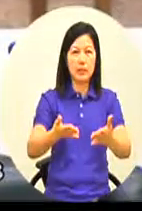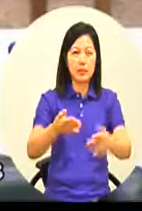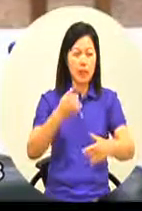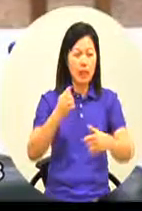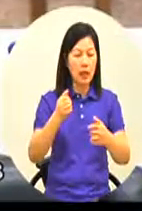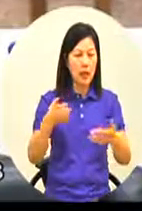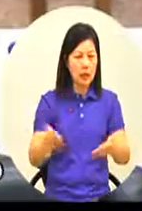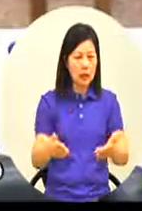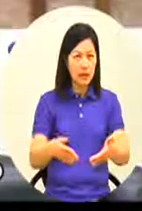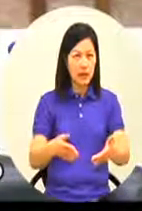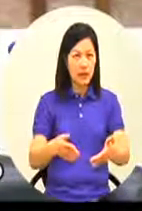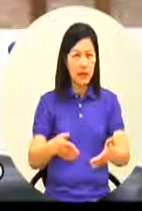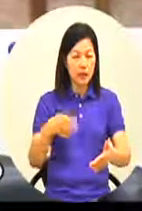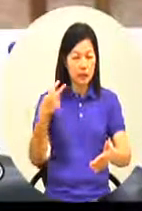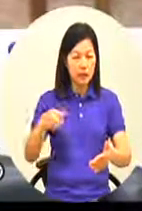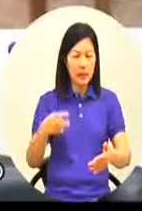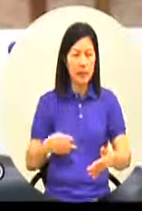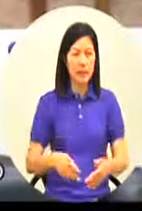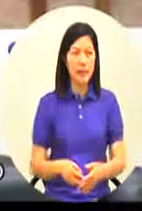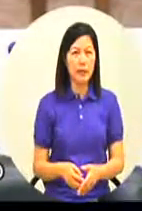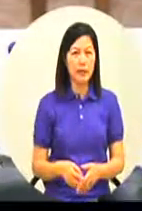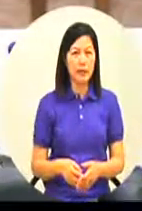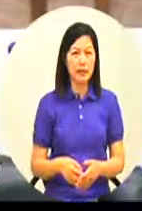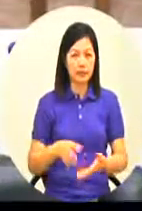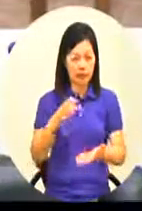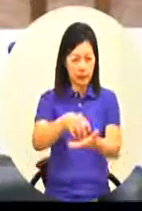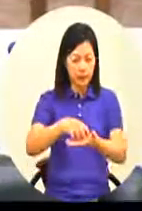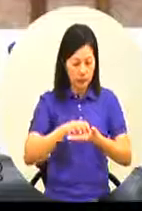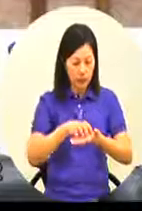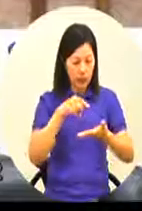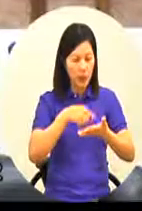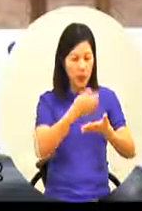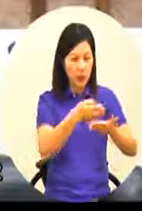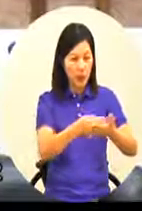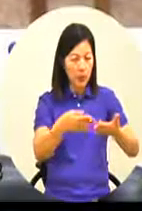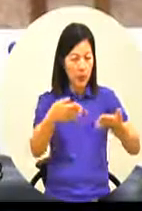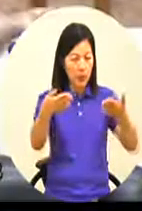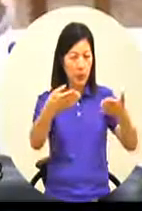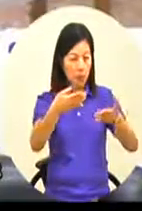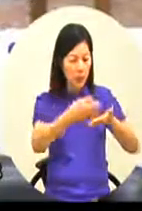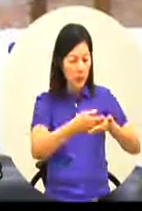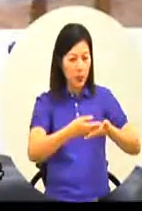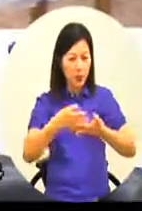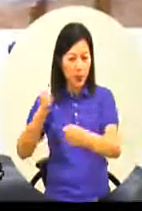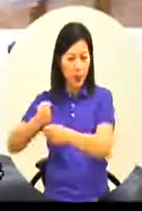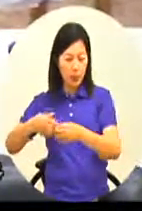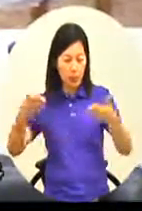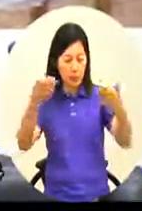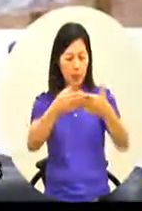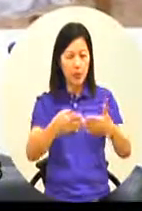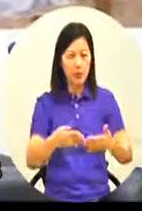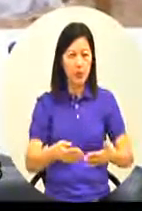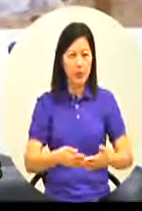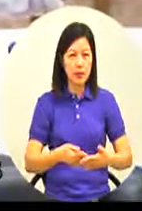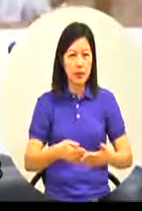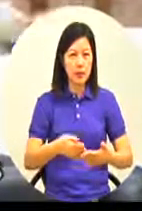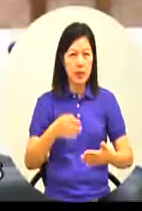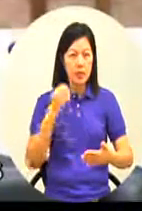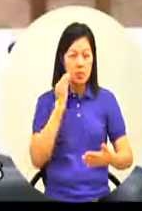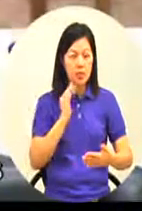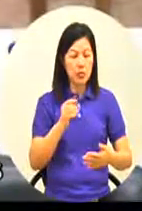是伊都爱申请发执照，我公务人员都提图爱来对嘛？吼，袂使，你就是做恁的行政处